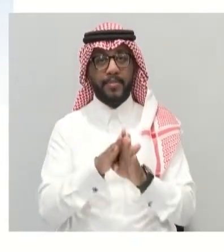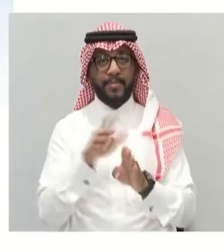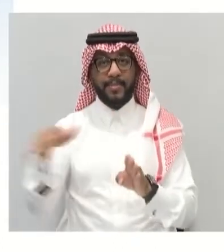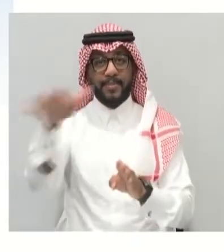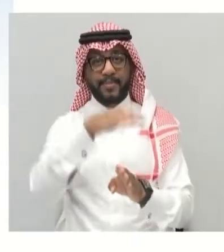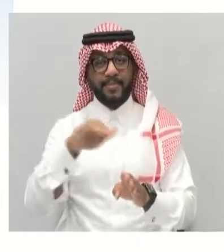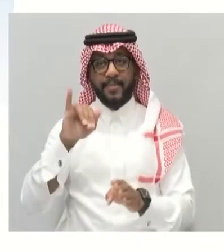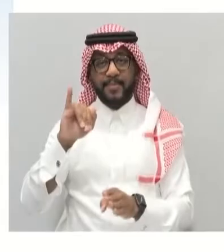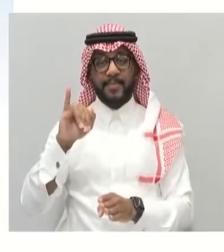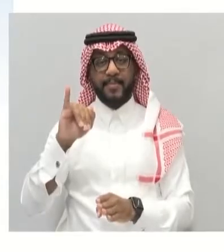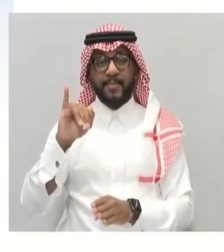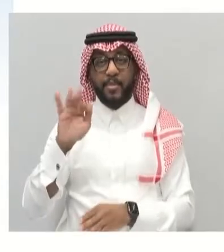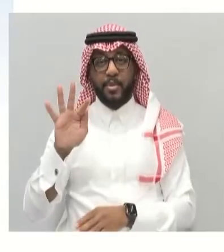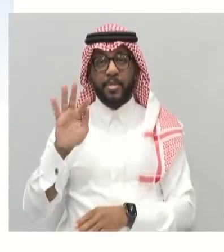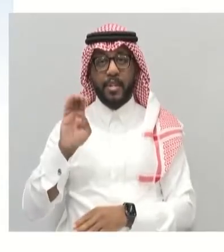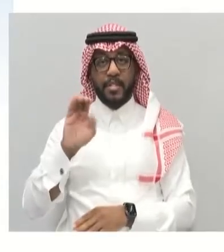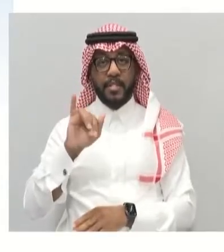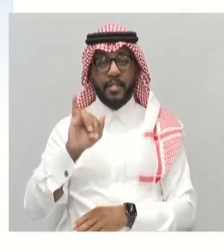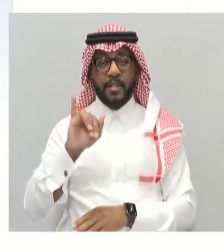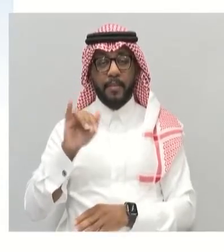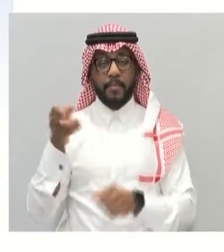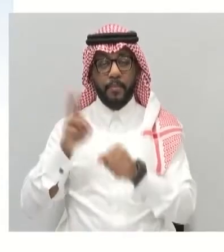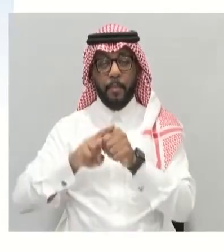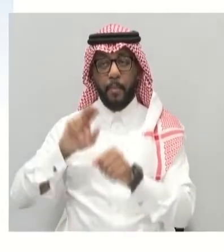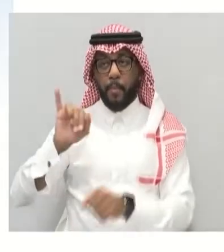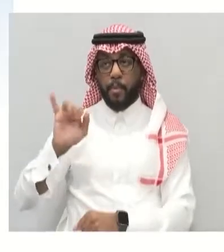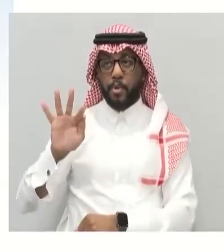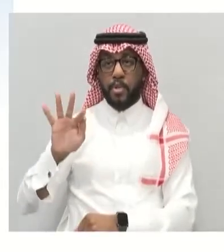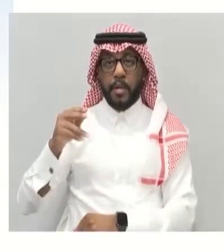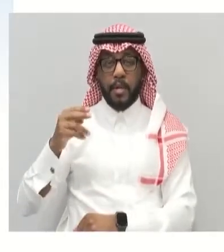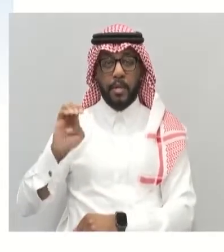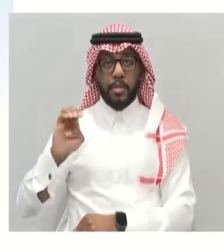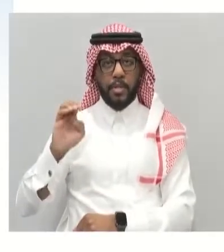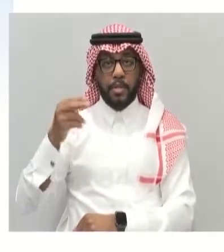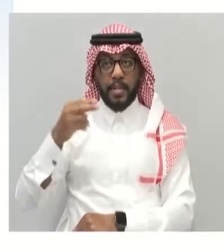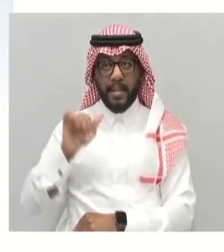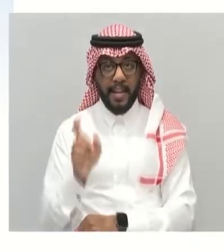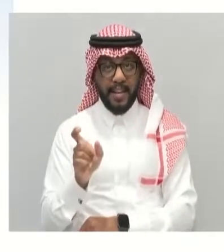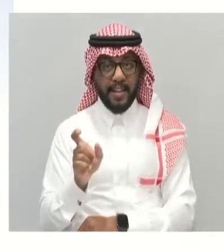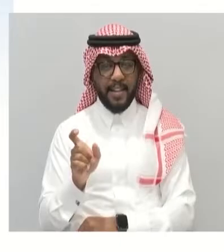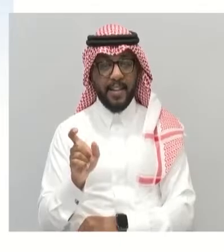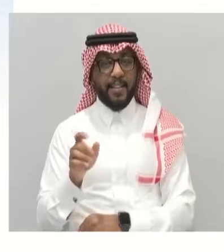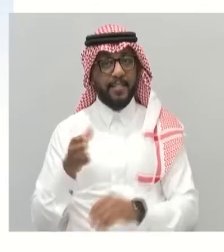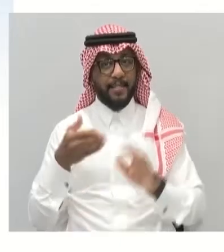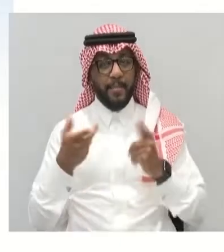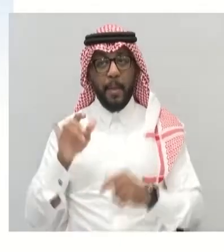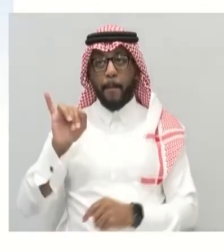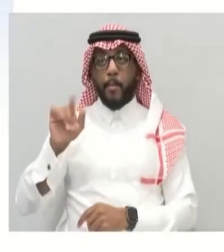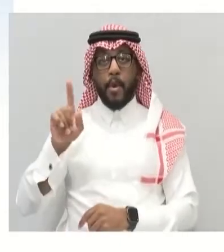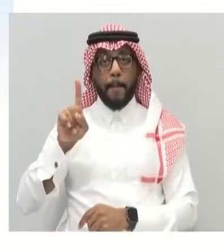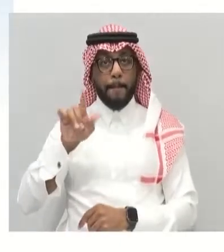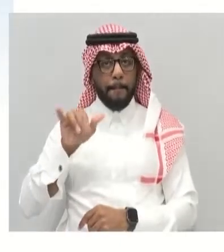ماذا هيئه صاحب الحال عند وقوع الفعل ملبيه ايضا كذلك